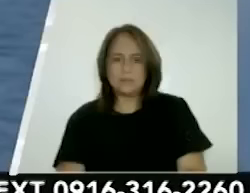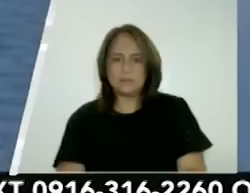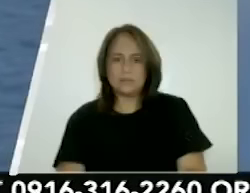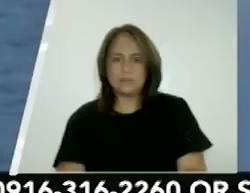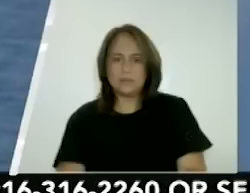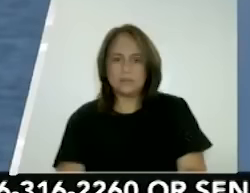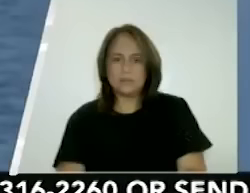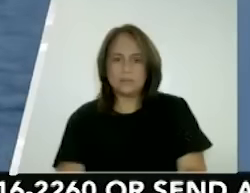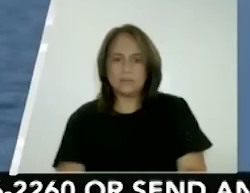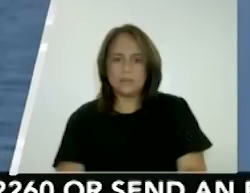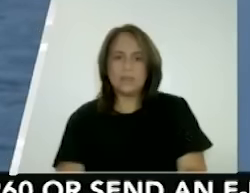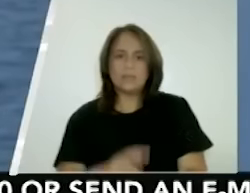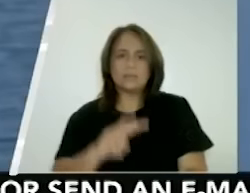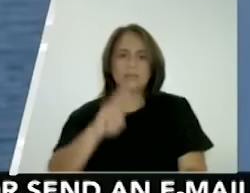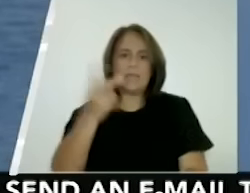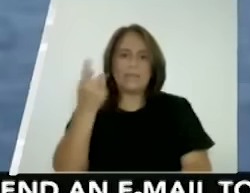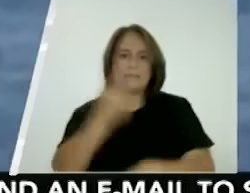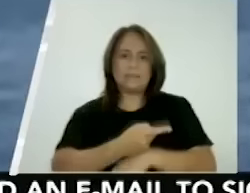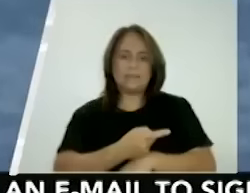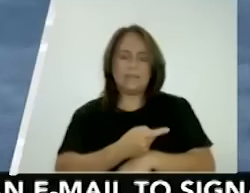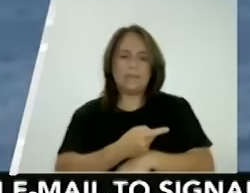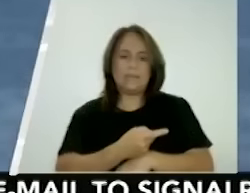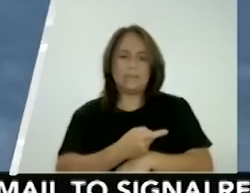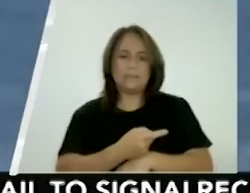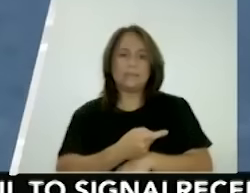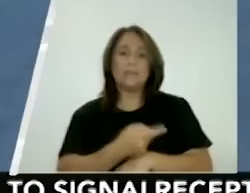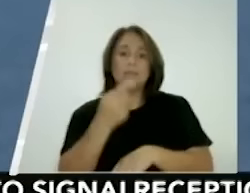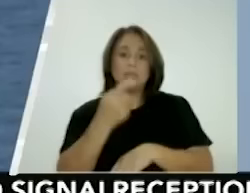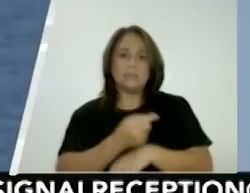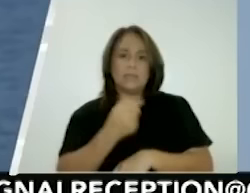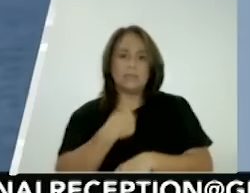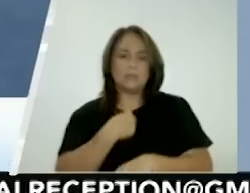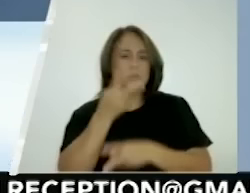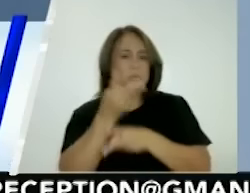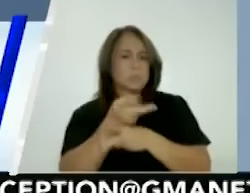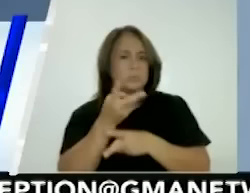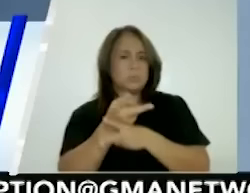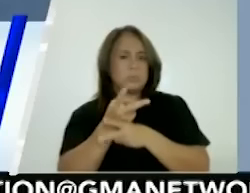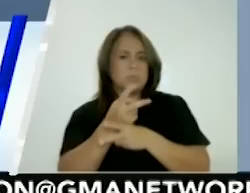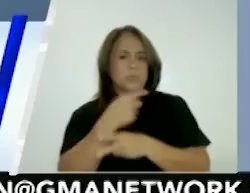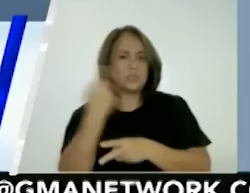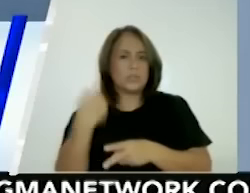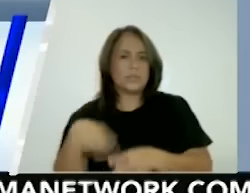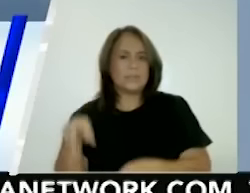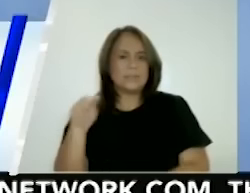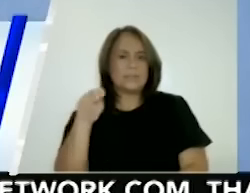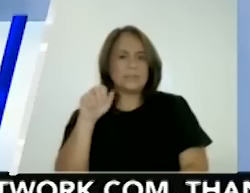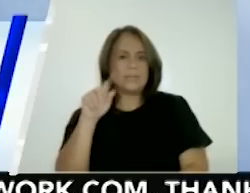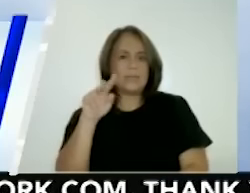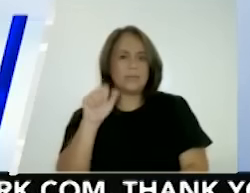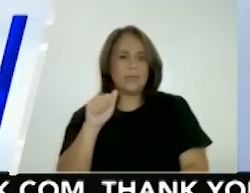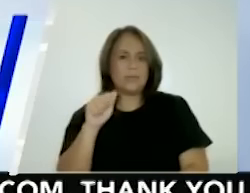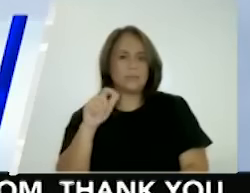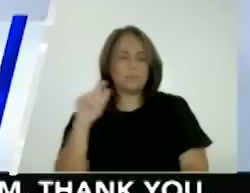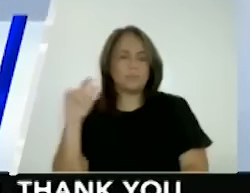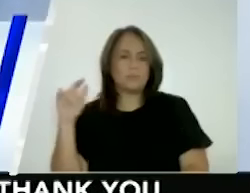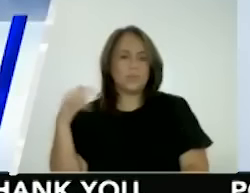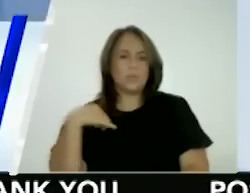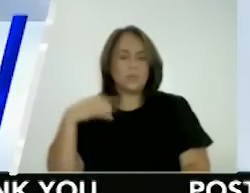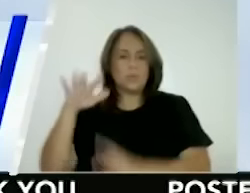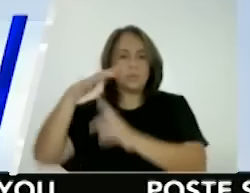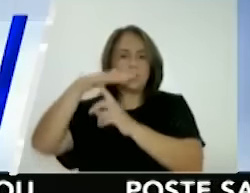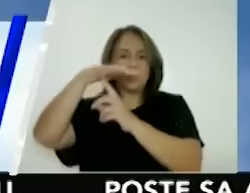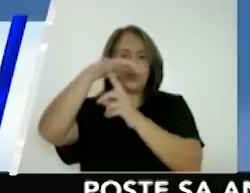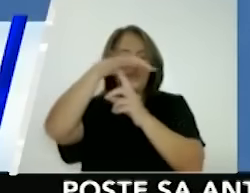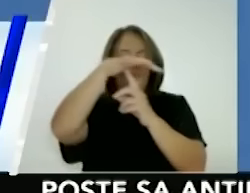Sa ikalawang araw ng cross-deck landings, tila nakamasid lang ang Chinese Navy sa paglipad ng Augusta Westland Chopper ng Philippine Navy mula